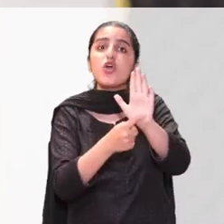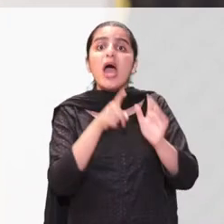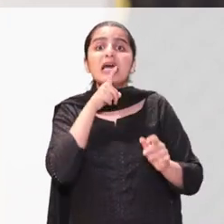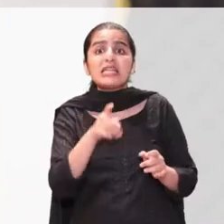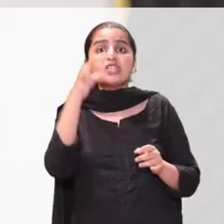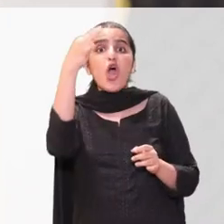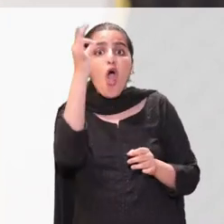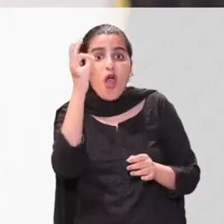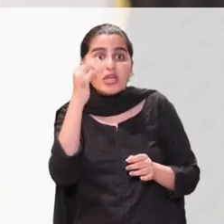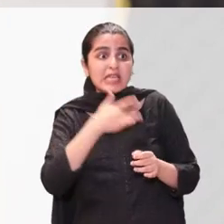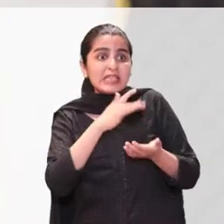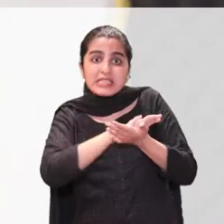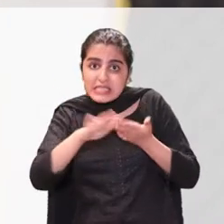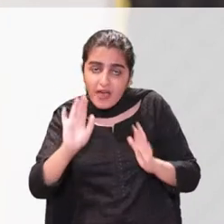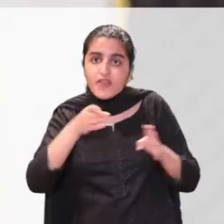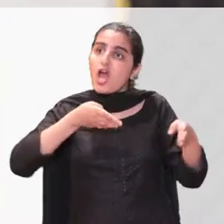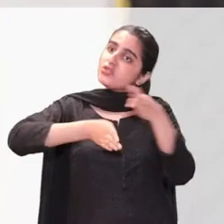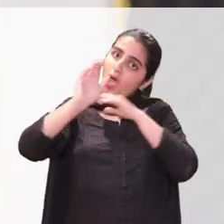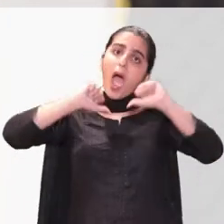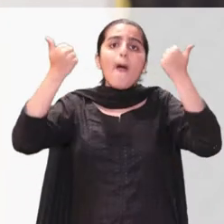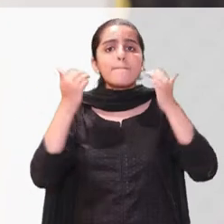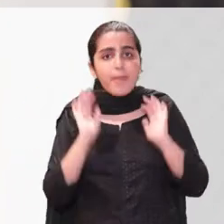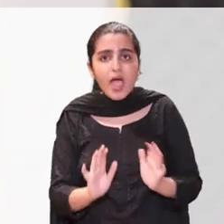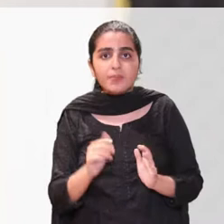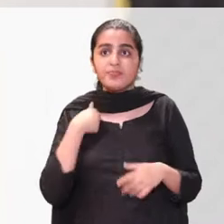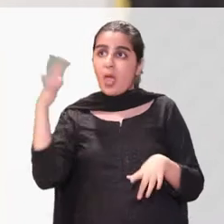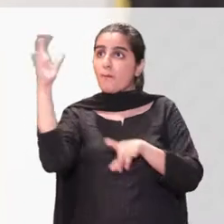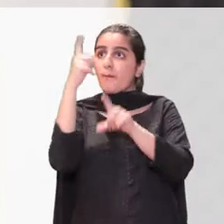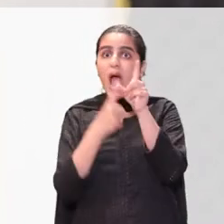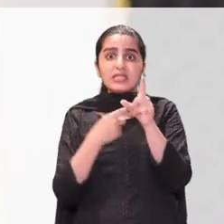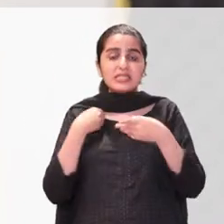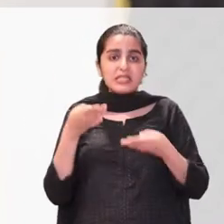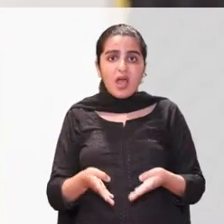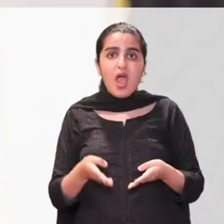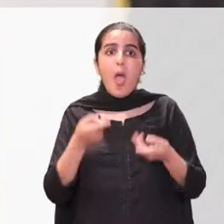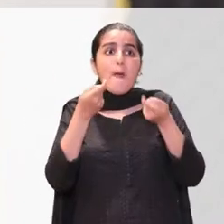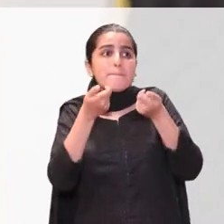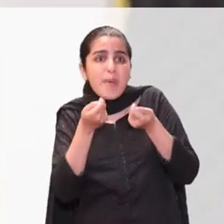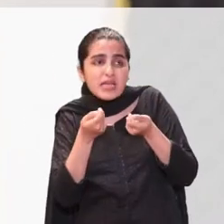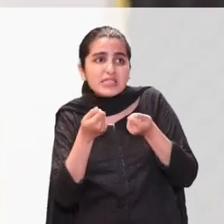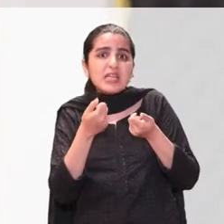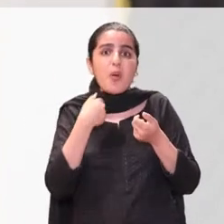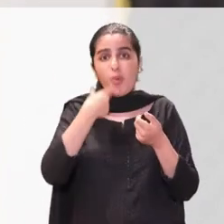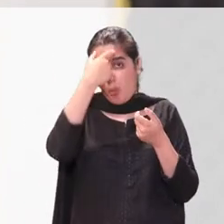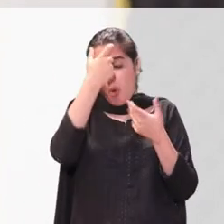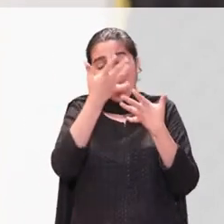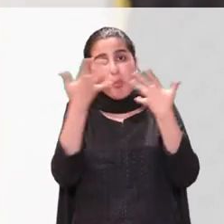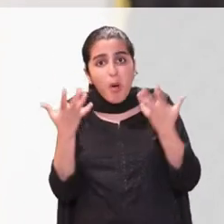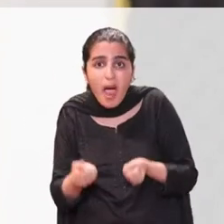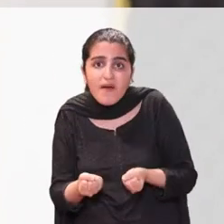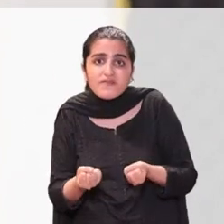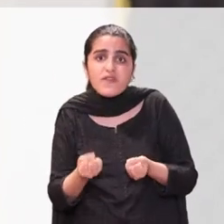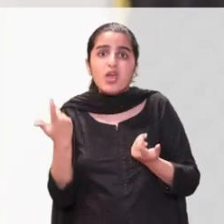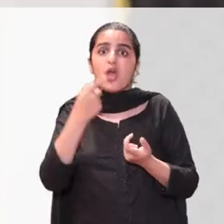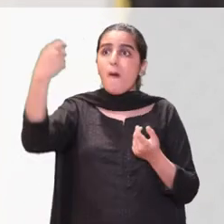वांट टो शो केयर फिर प्ले से भी आप आगे जाते हैं टाइम लगता है इस पीना फीयर्स और फाइनेंशली मैंने